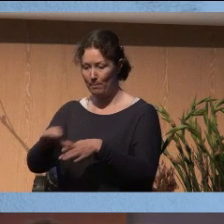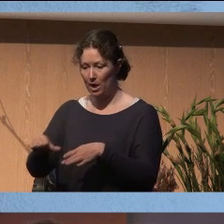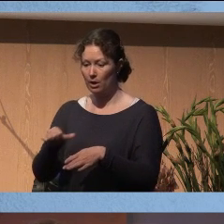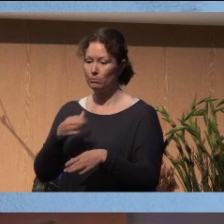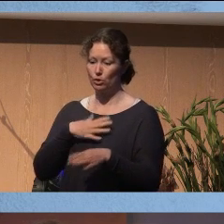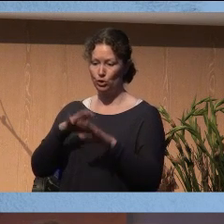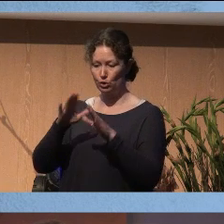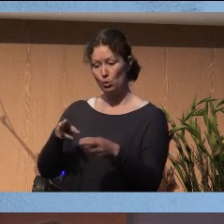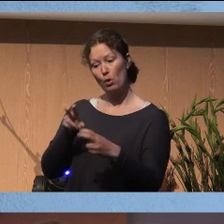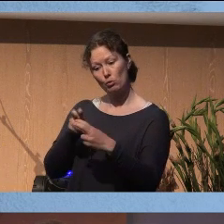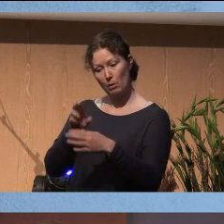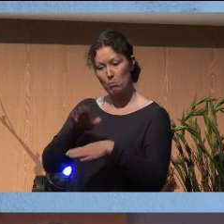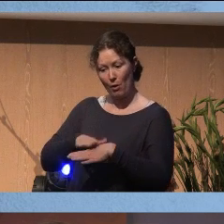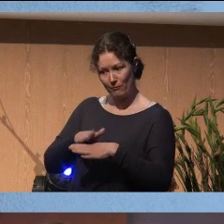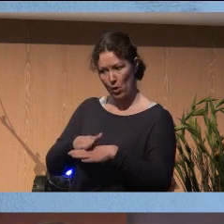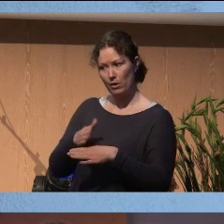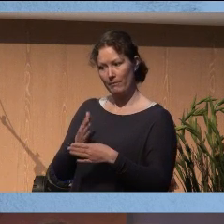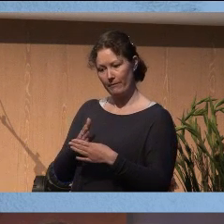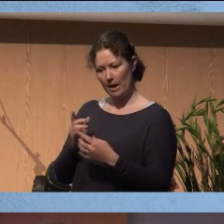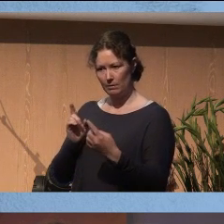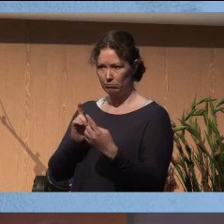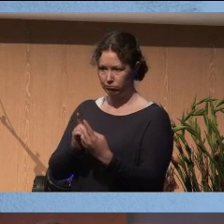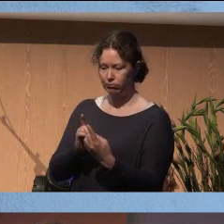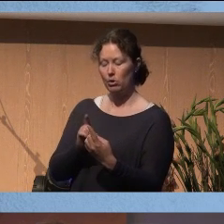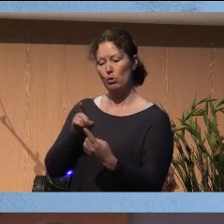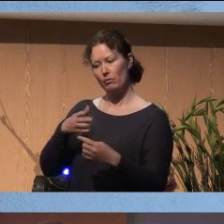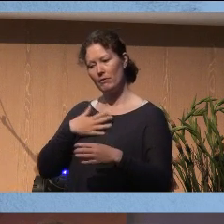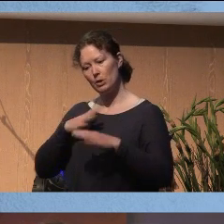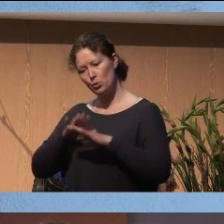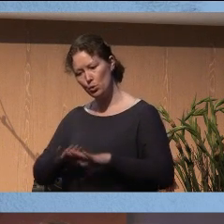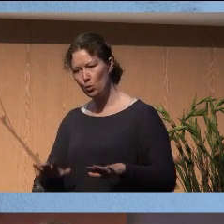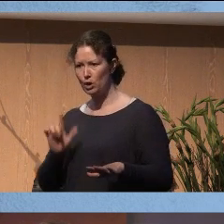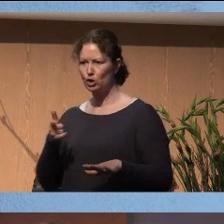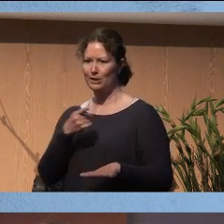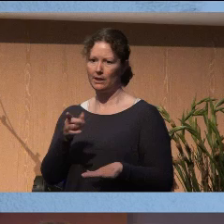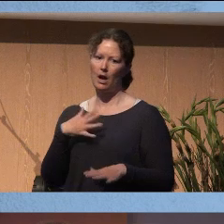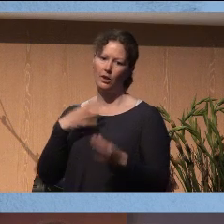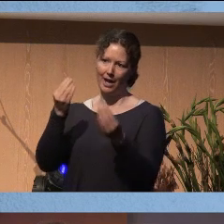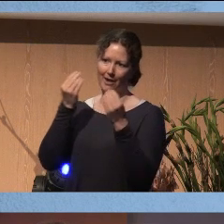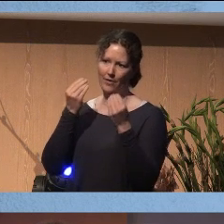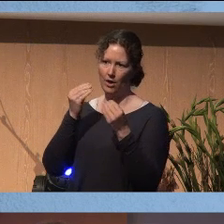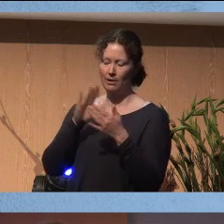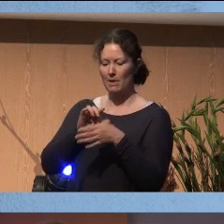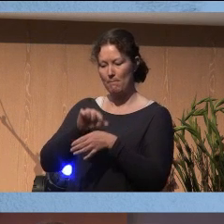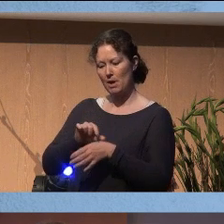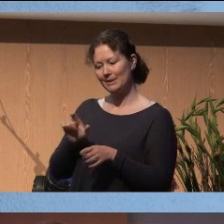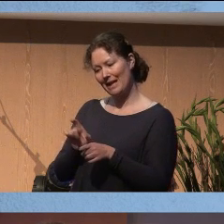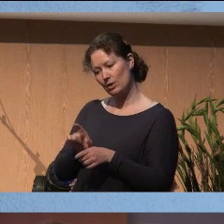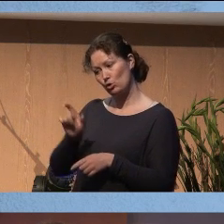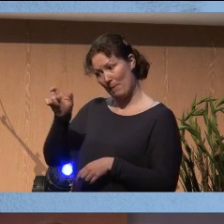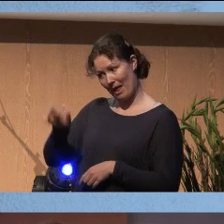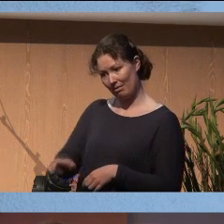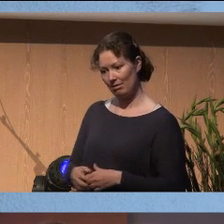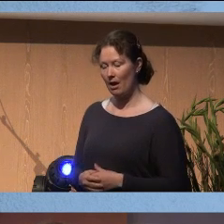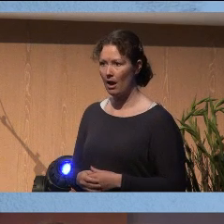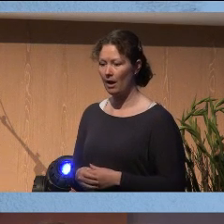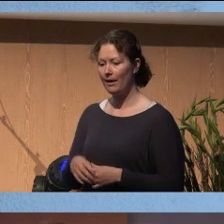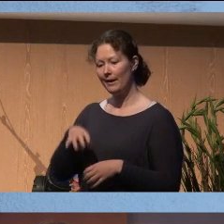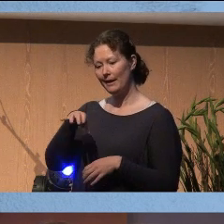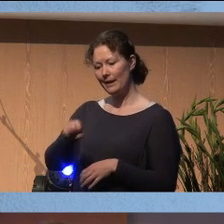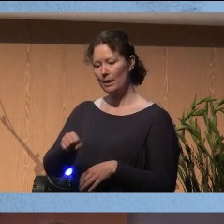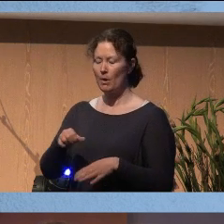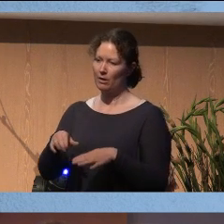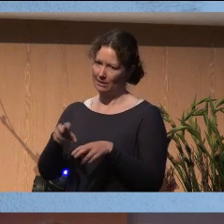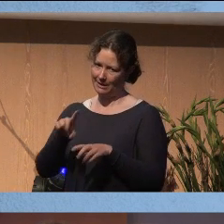vært I kontakt med på forhånd, og hun ble veldig beroliget fordi de hadde erfaring med pasienter som henne. Inngrepet krevde